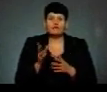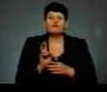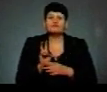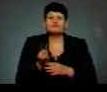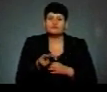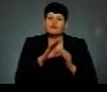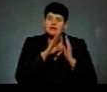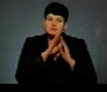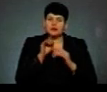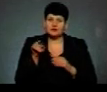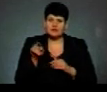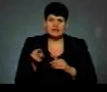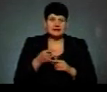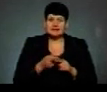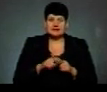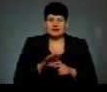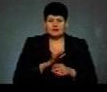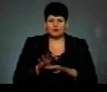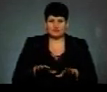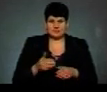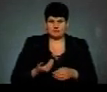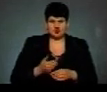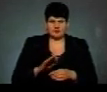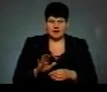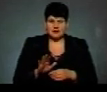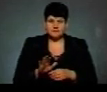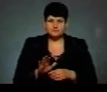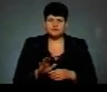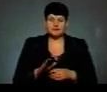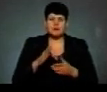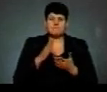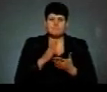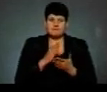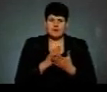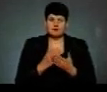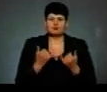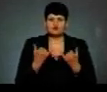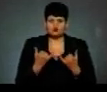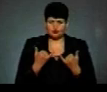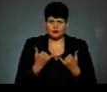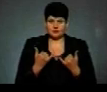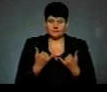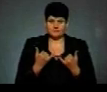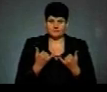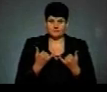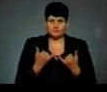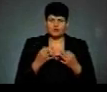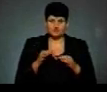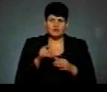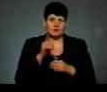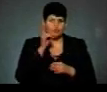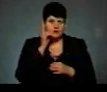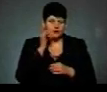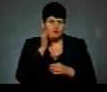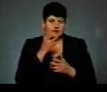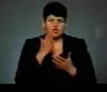в якої вона ночувала, бо це не було її постійне місце проживання. Маємо сьогодні доступ до її мобільного телефону і